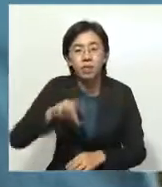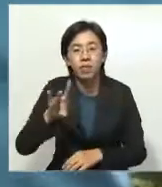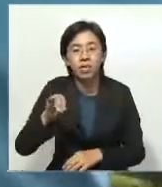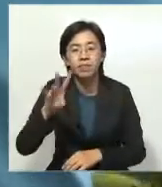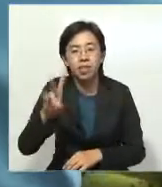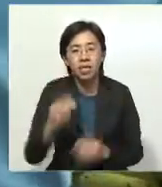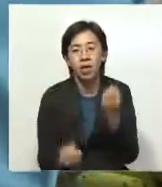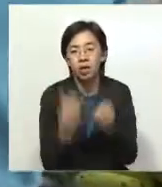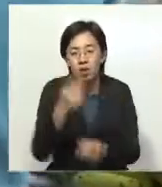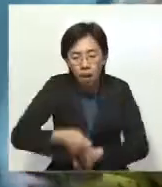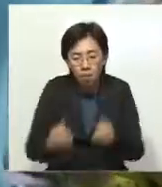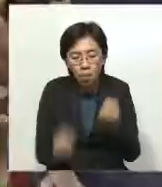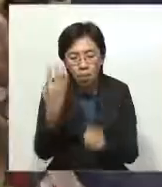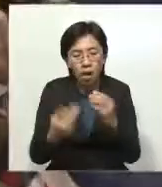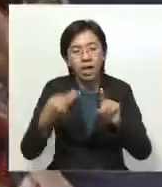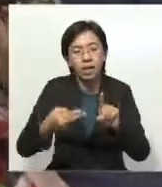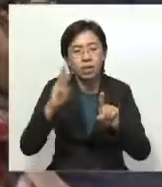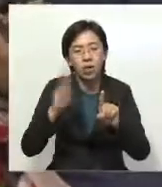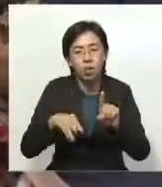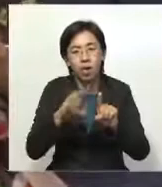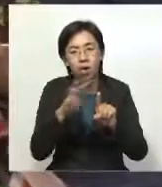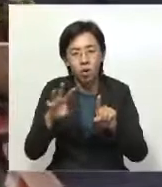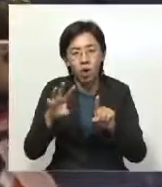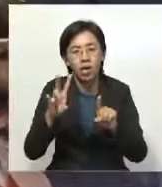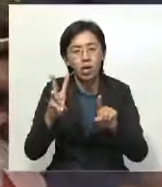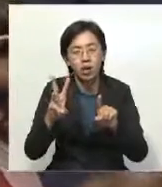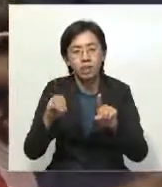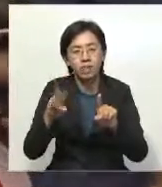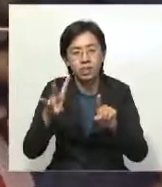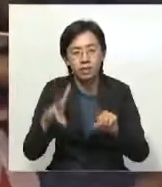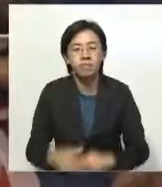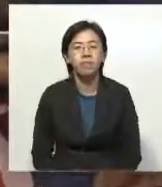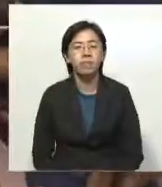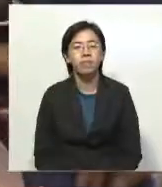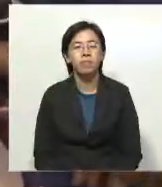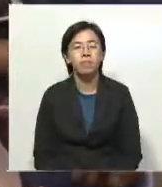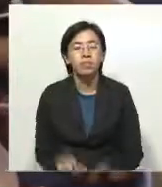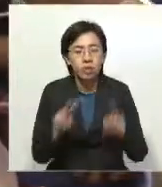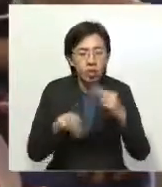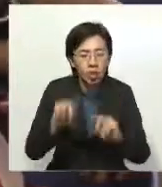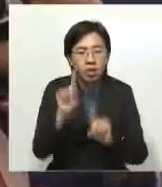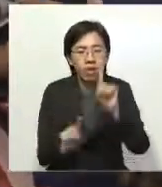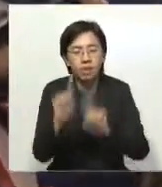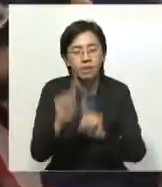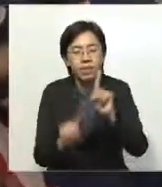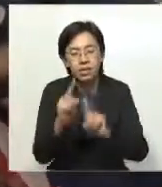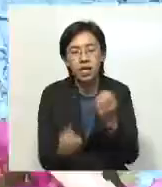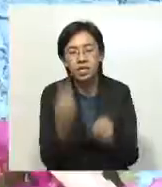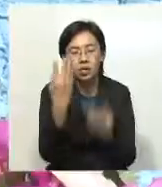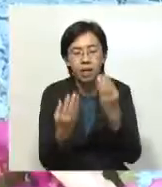จำนวนต้นไม้ที่ปลูก 16,667 ต้น ตรวจสอบและประเมินมูลค่าต้นไ